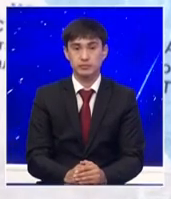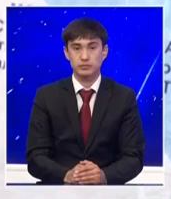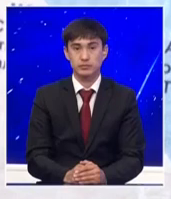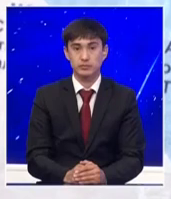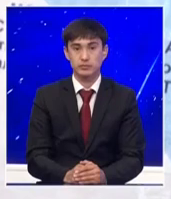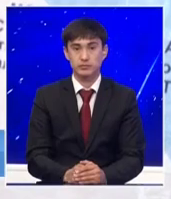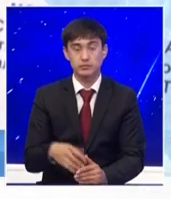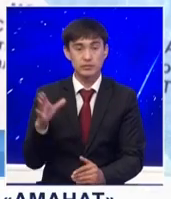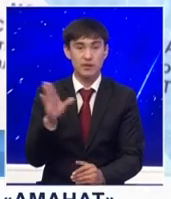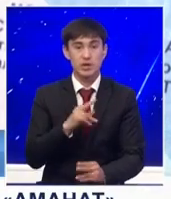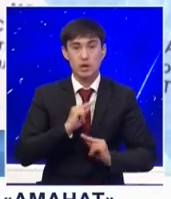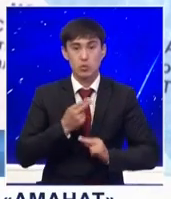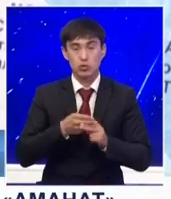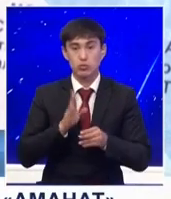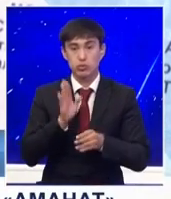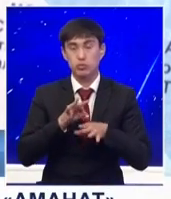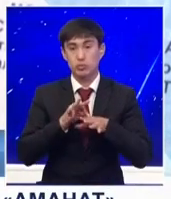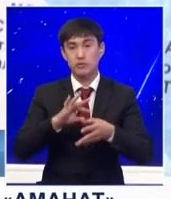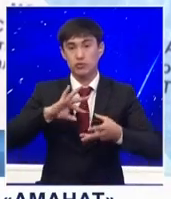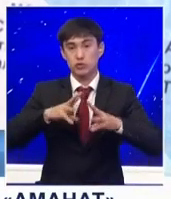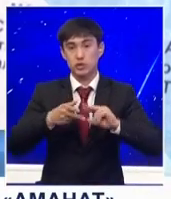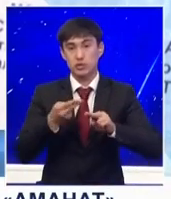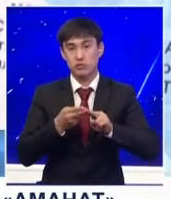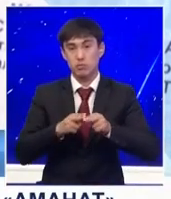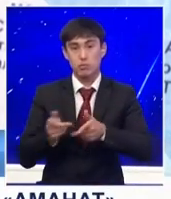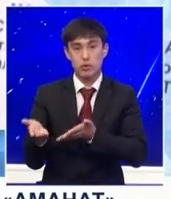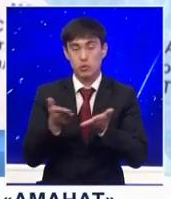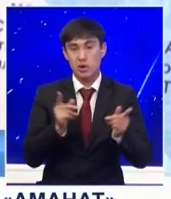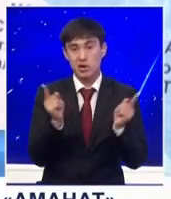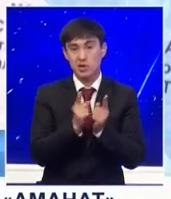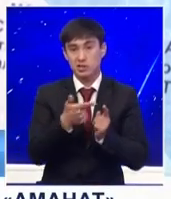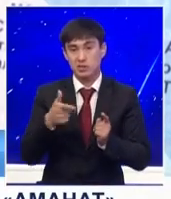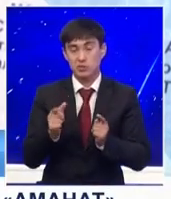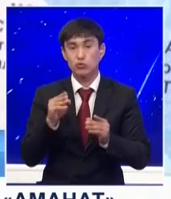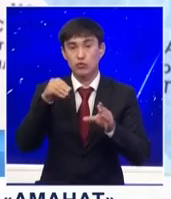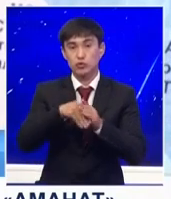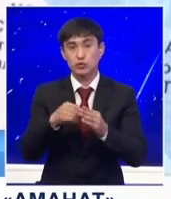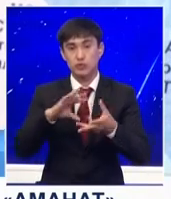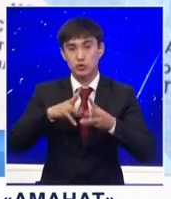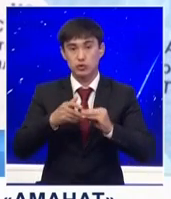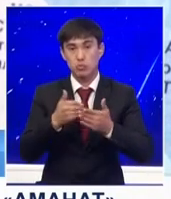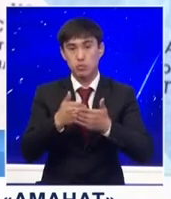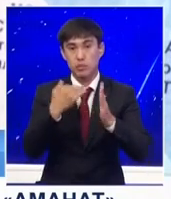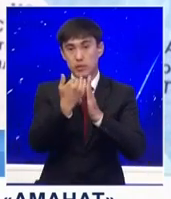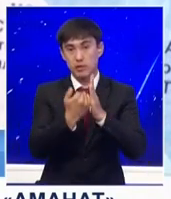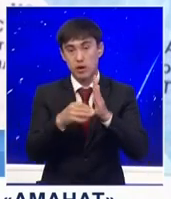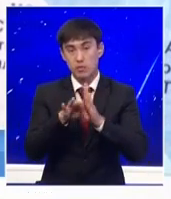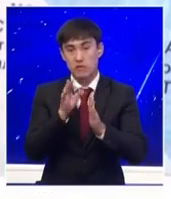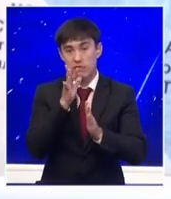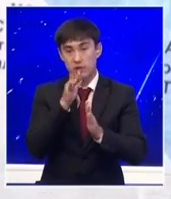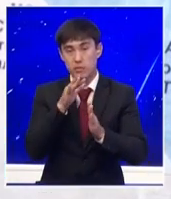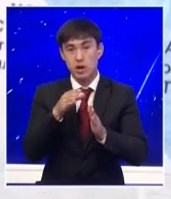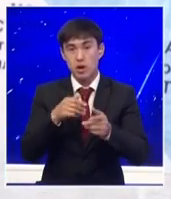все работы которые будут проведены в результате этого приема граждан мы включим в отчет своей предвыборной кампании во время